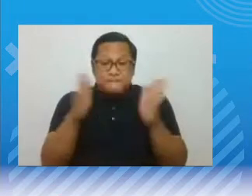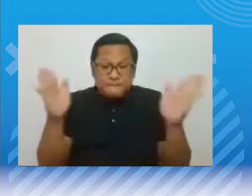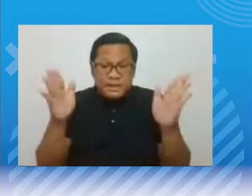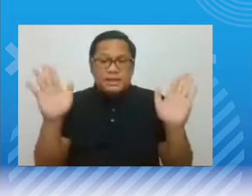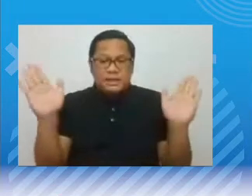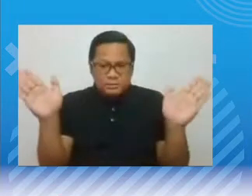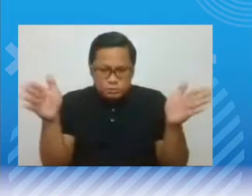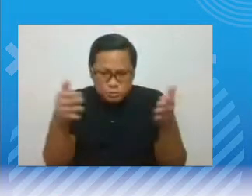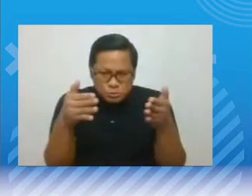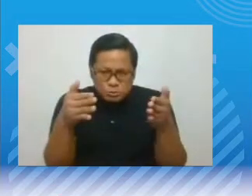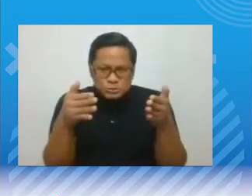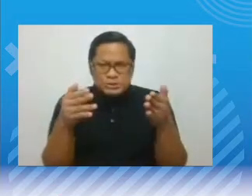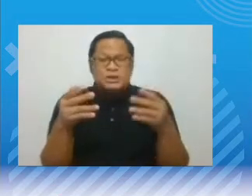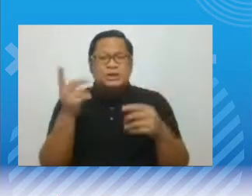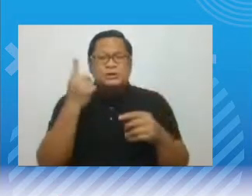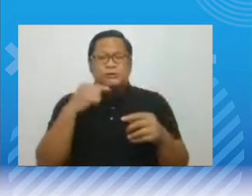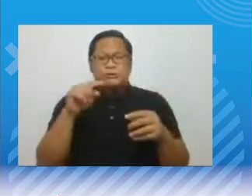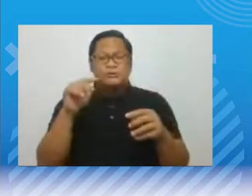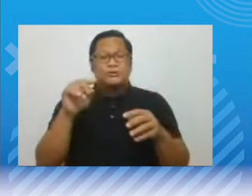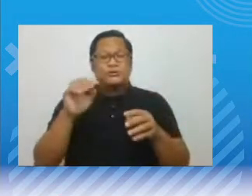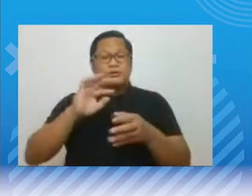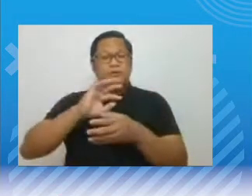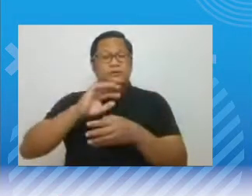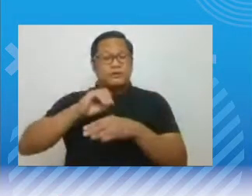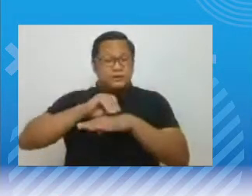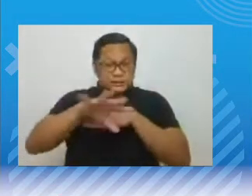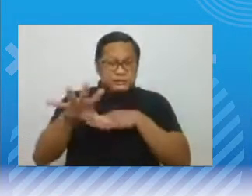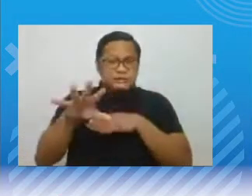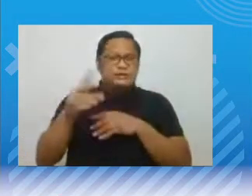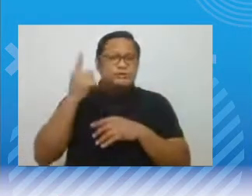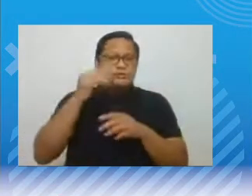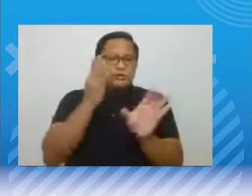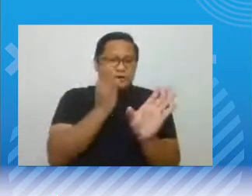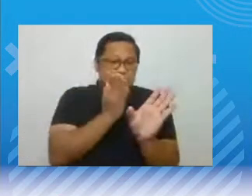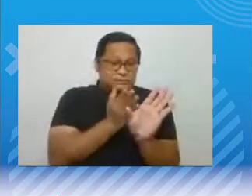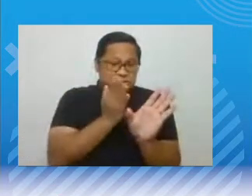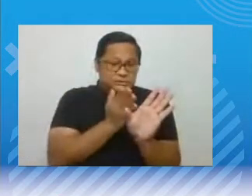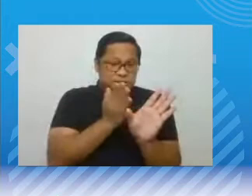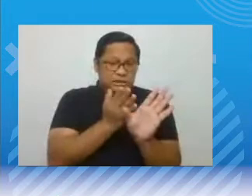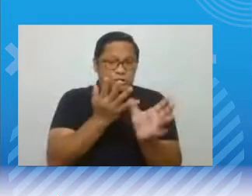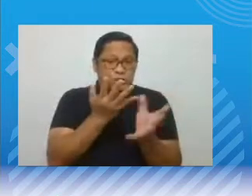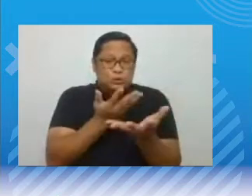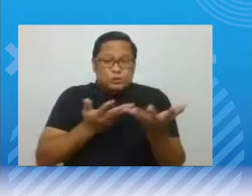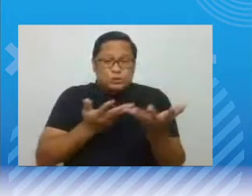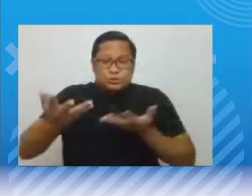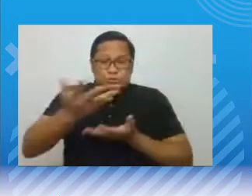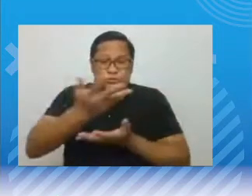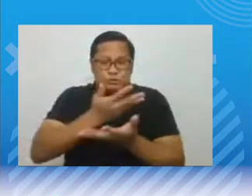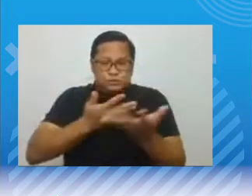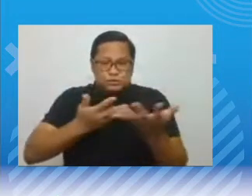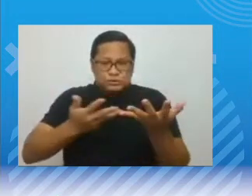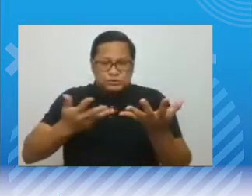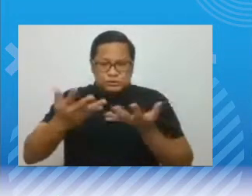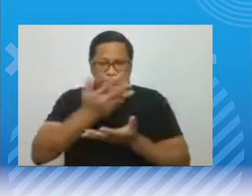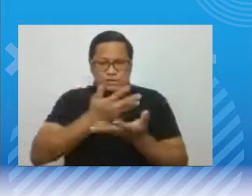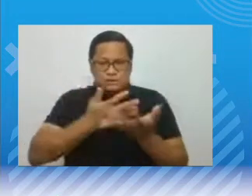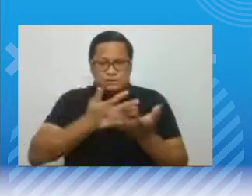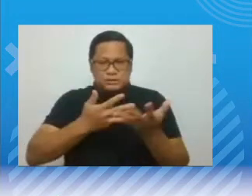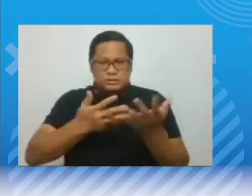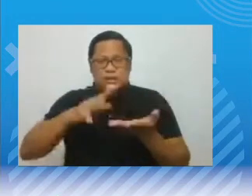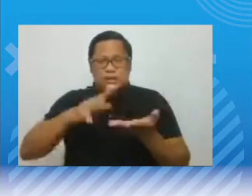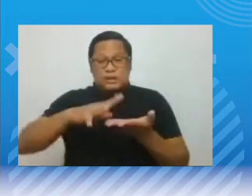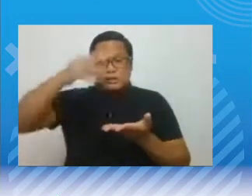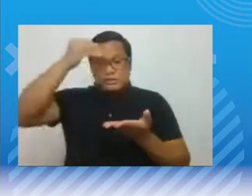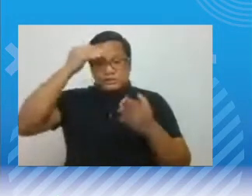implications po ng pandemya para po sa mga sa psychosocial conditions po ng learning para sa ating mga bata.